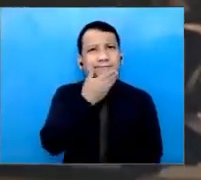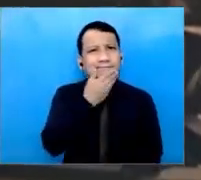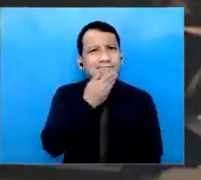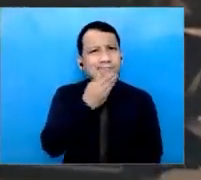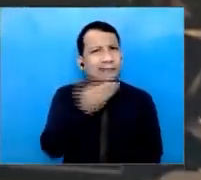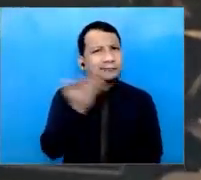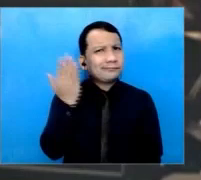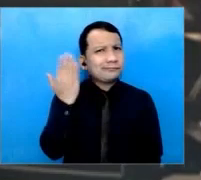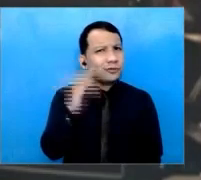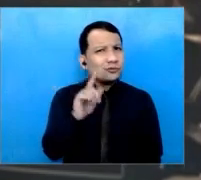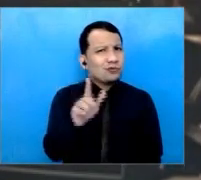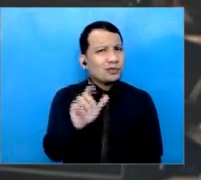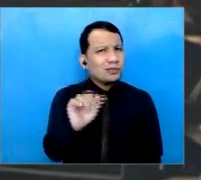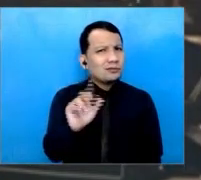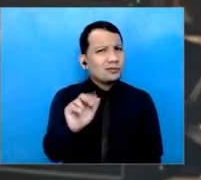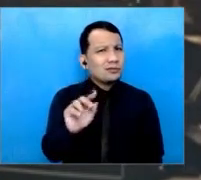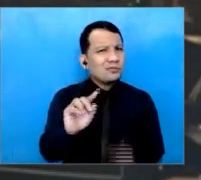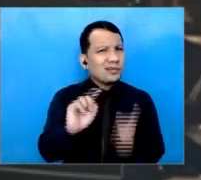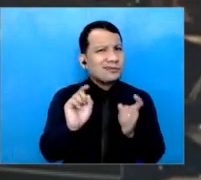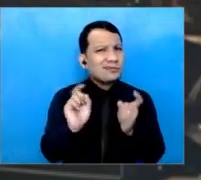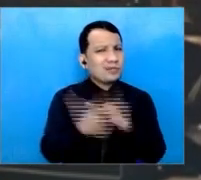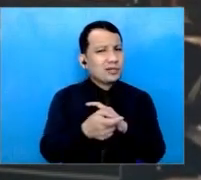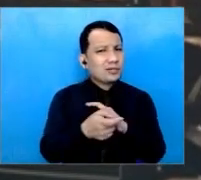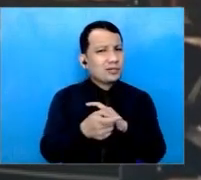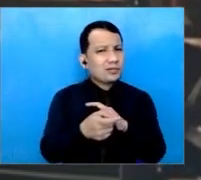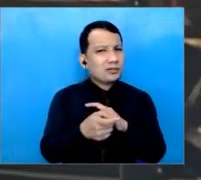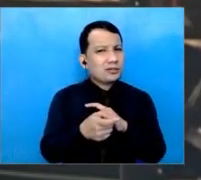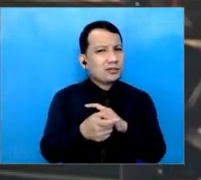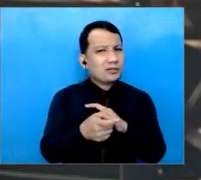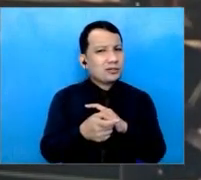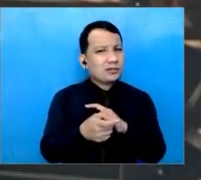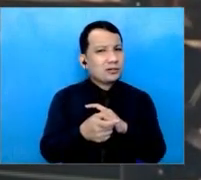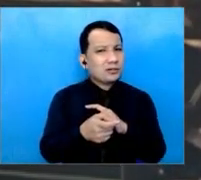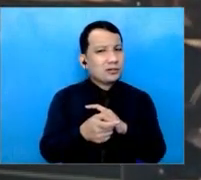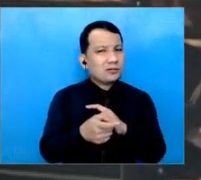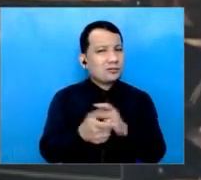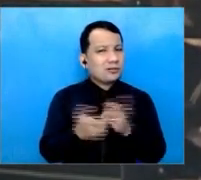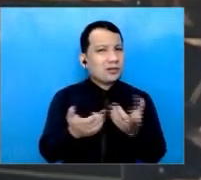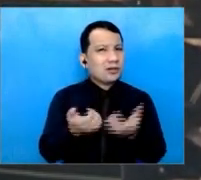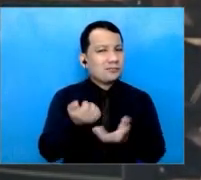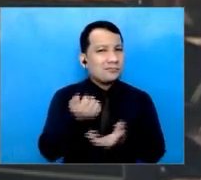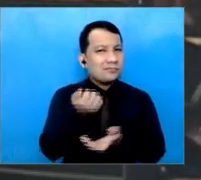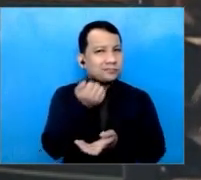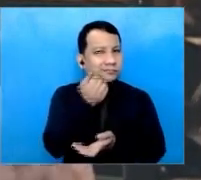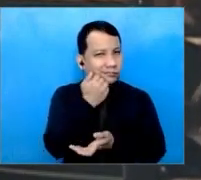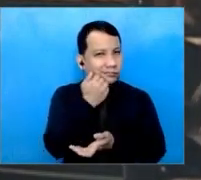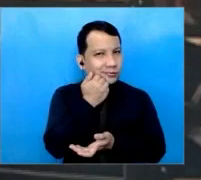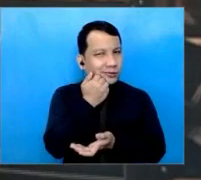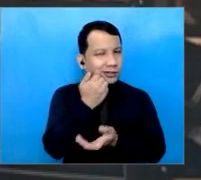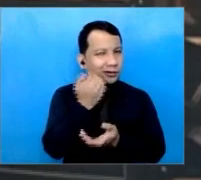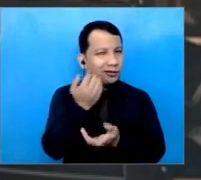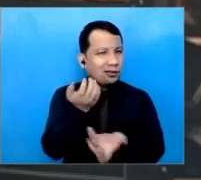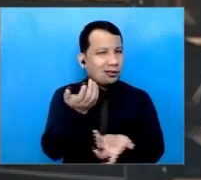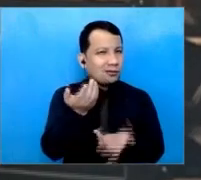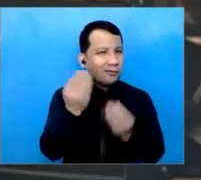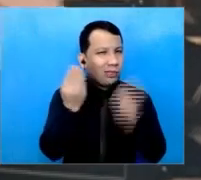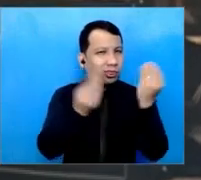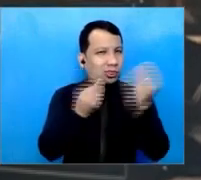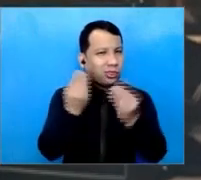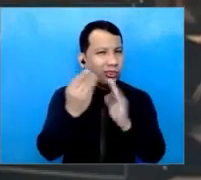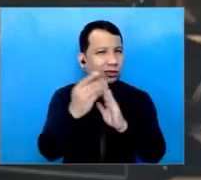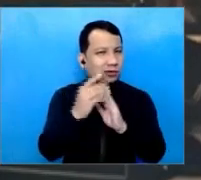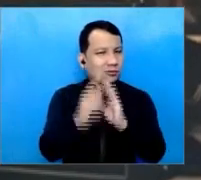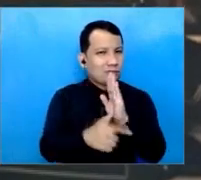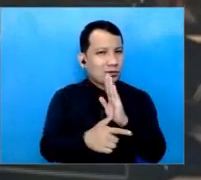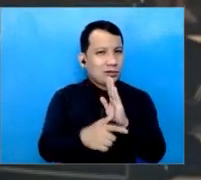ng Korte Suprema at dito na lumabas ang madilim na sekreto ng batas. Ang party list law raw